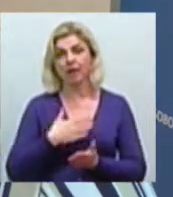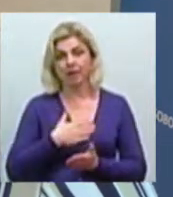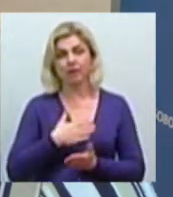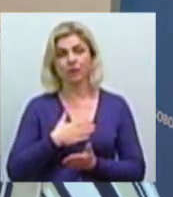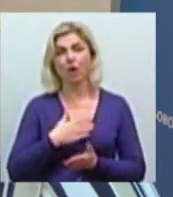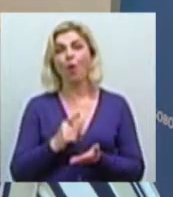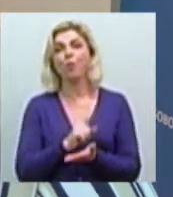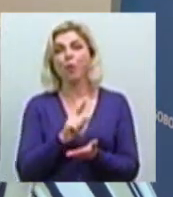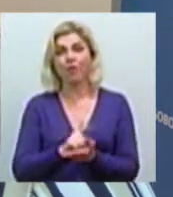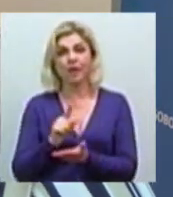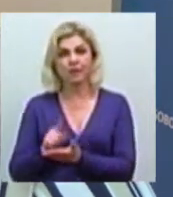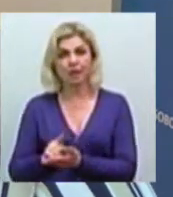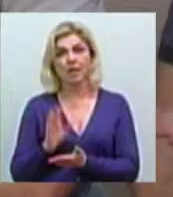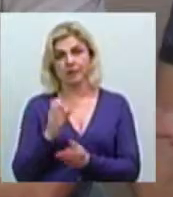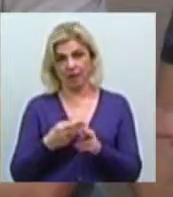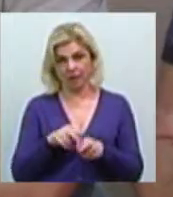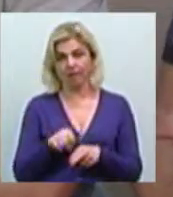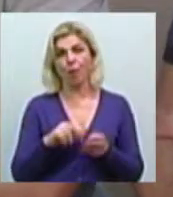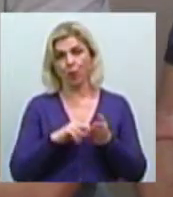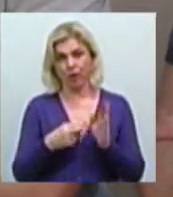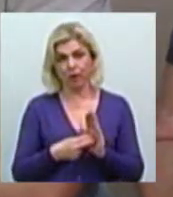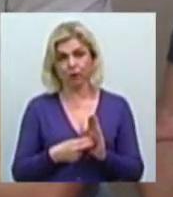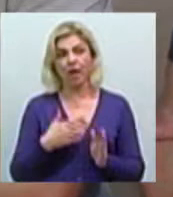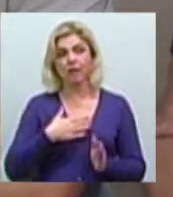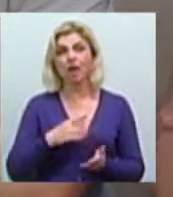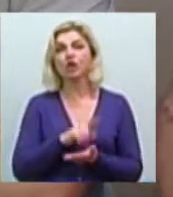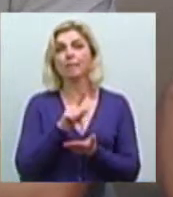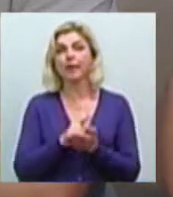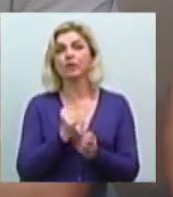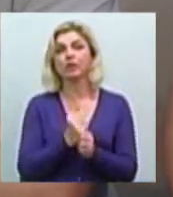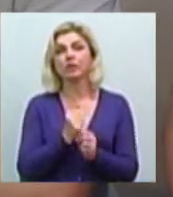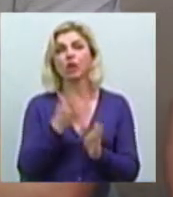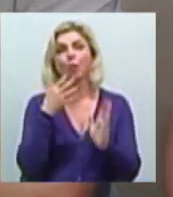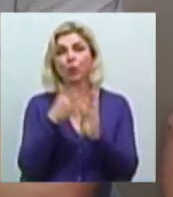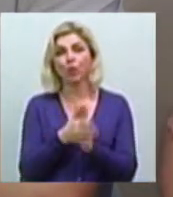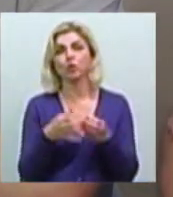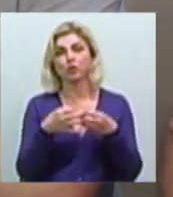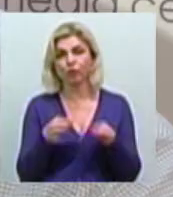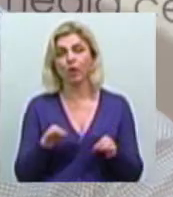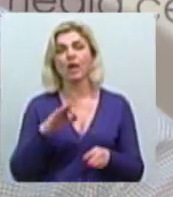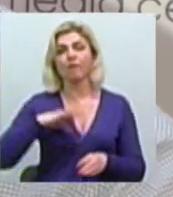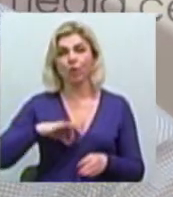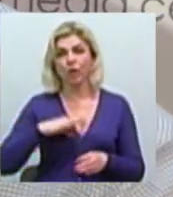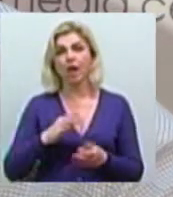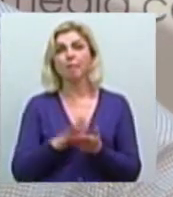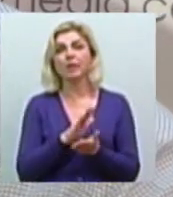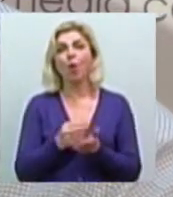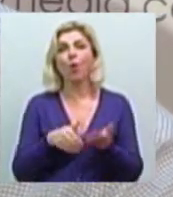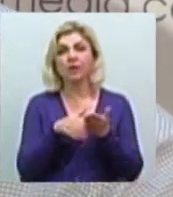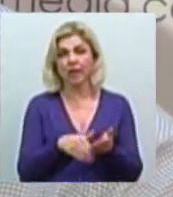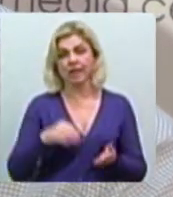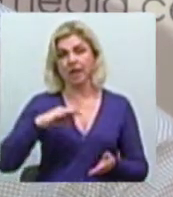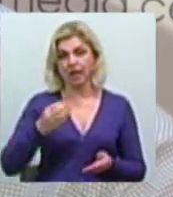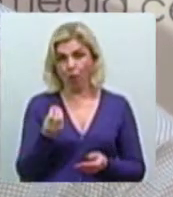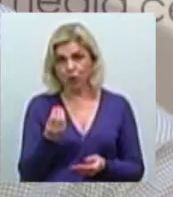взаємні обов'язки з цього проекту. Наша місія – зробити прозорими використання благодійних та бюджетних коштів у освітніх